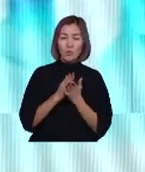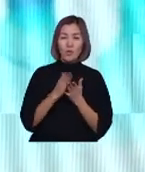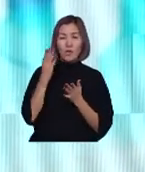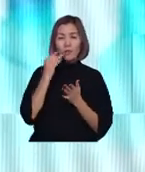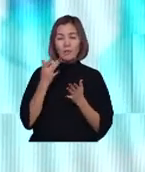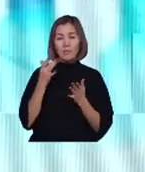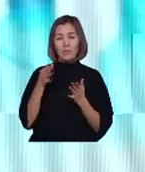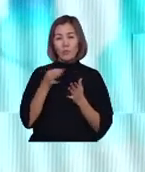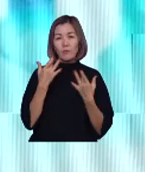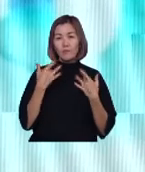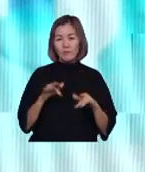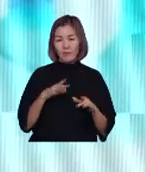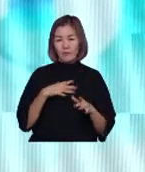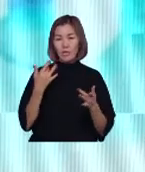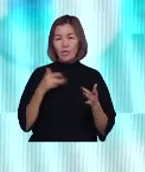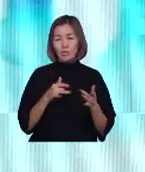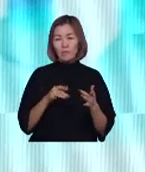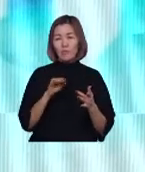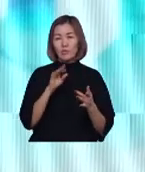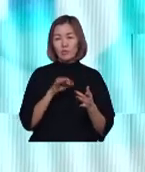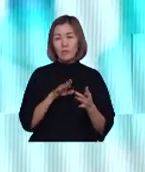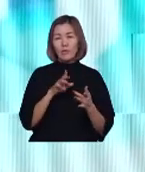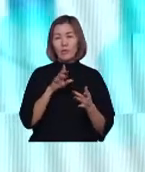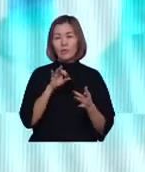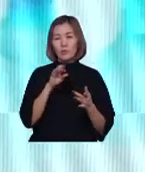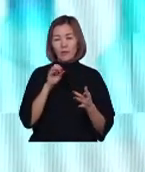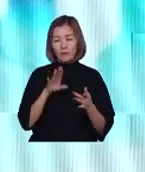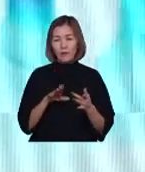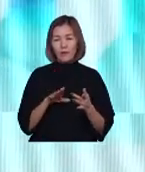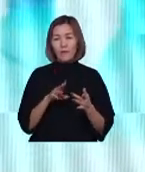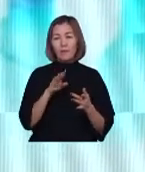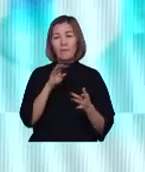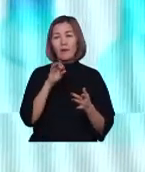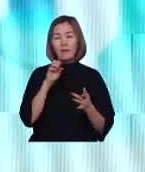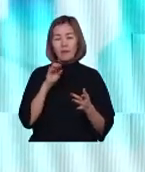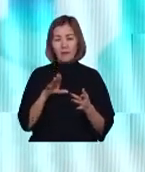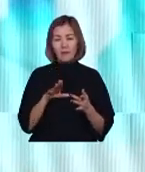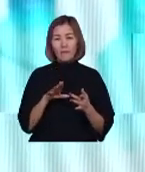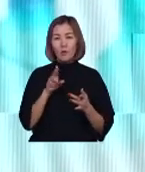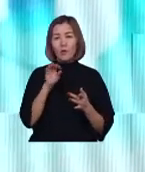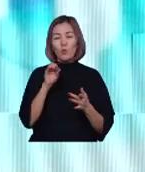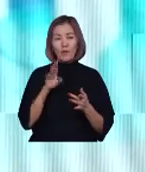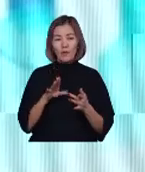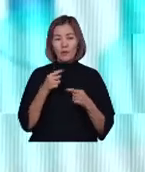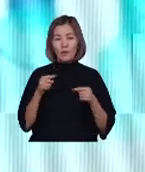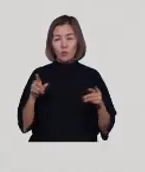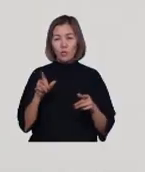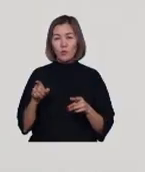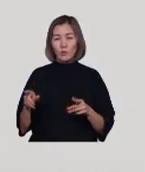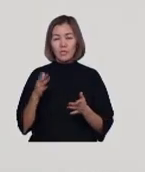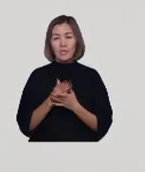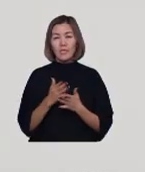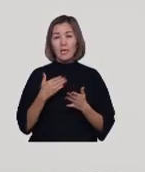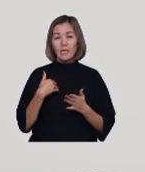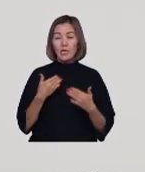Алматинской области. Это и Жамбыл Жабаев, и Бердибек Сокпахпаев, Мухагали Махатаев, Дынмухамед Кунаев и другие. Я